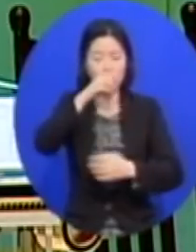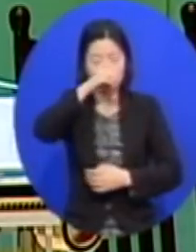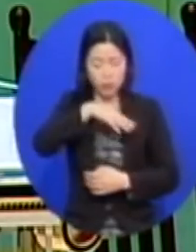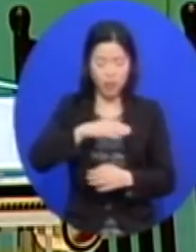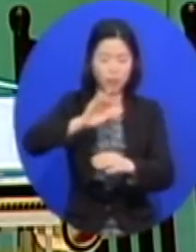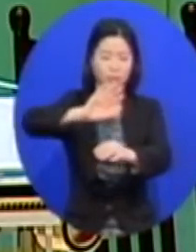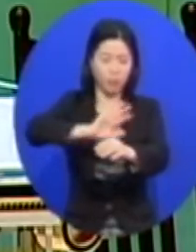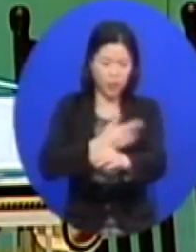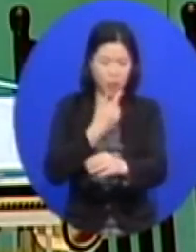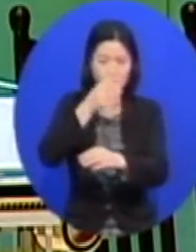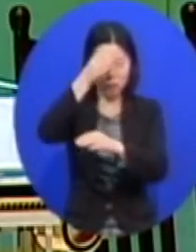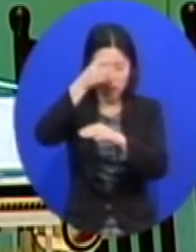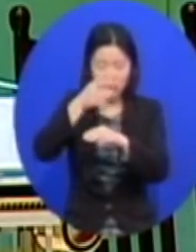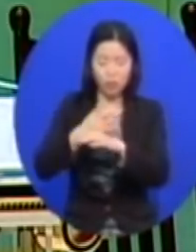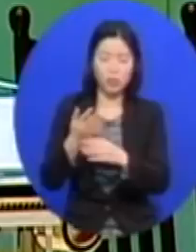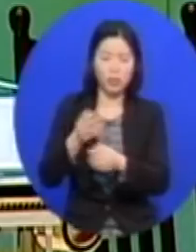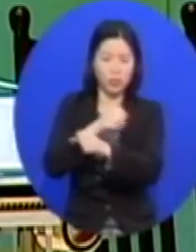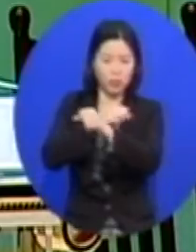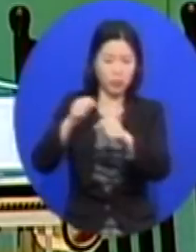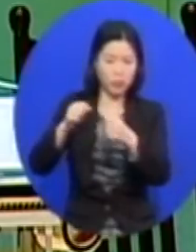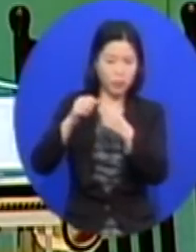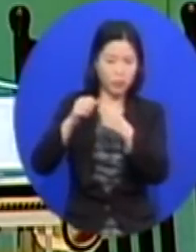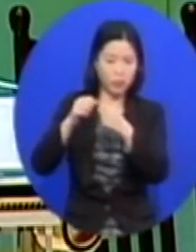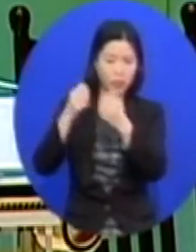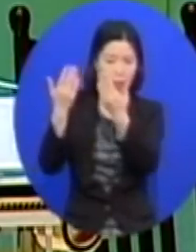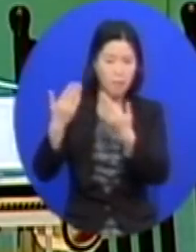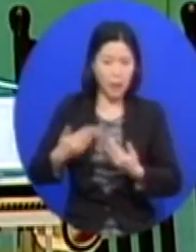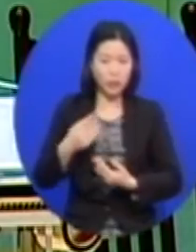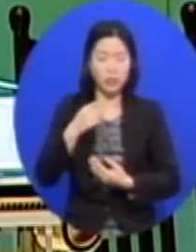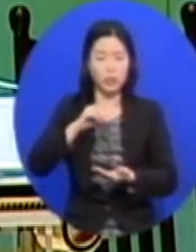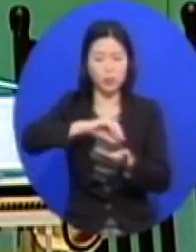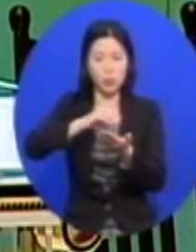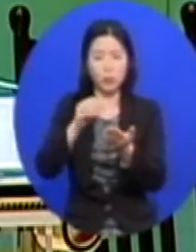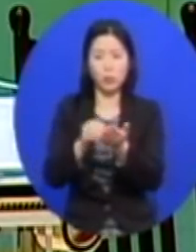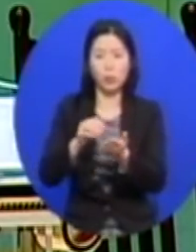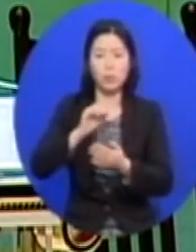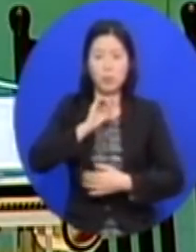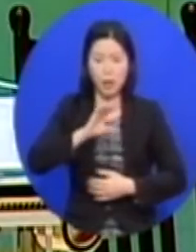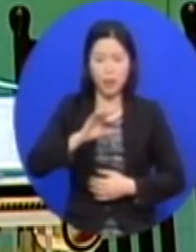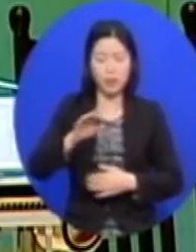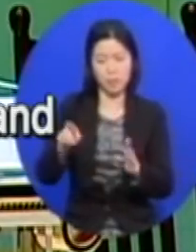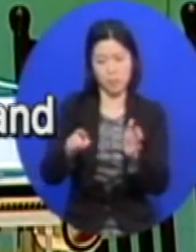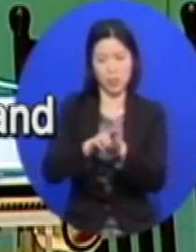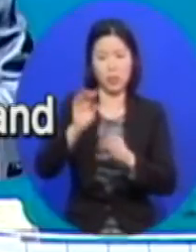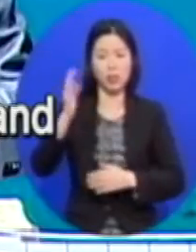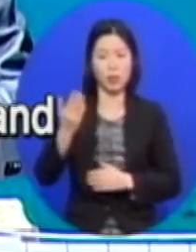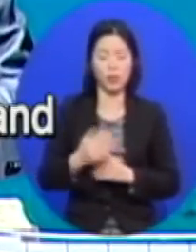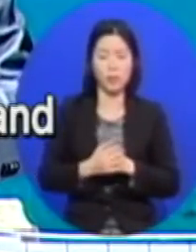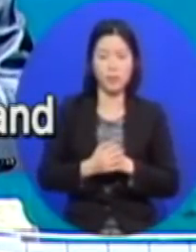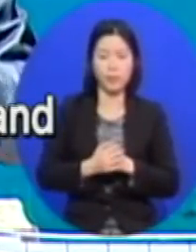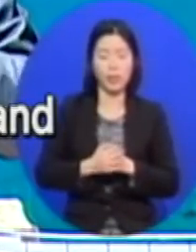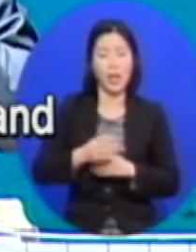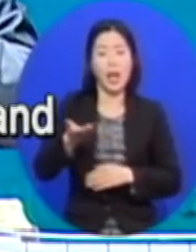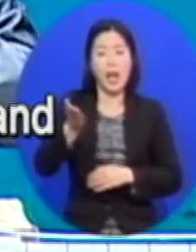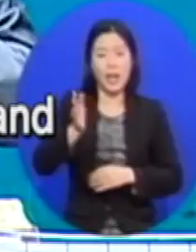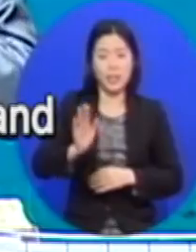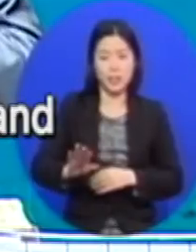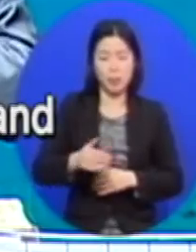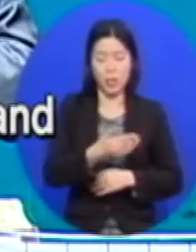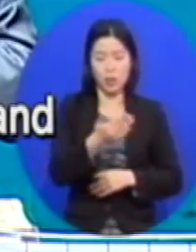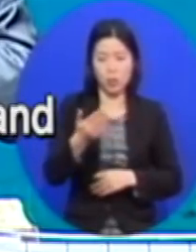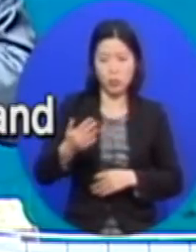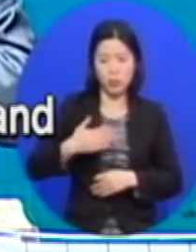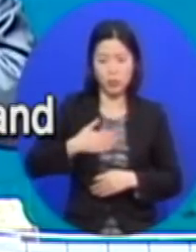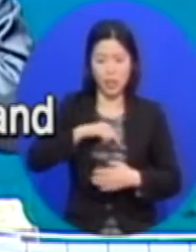잘못했다 그러면 죄사함 받는 정도 좀 울음 안하니 그러나 여러분 내 안에 계시는